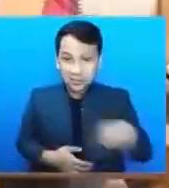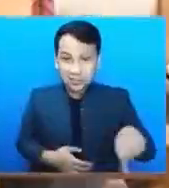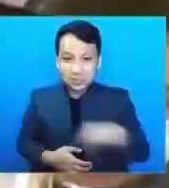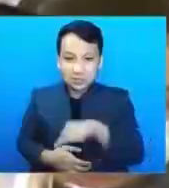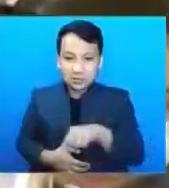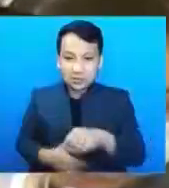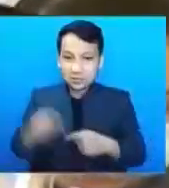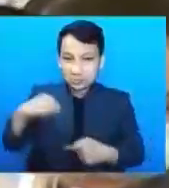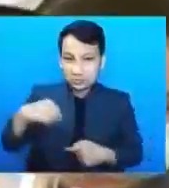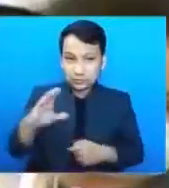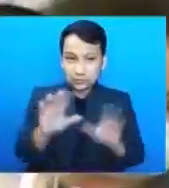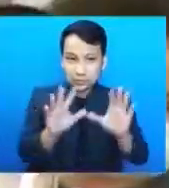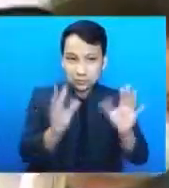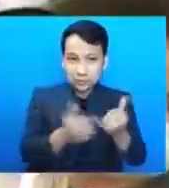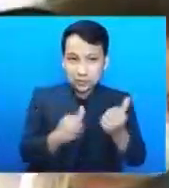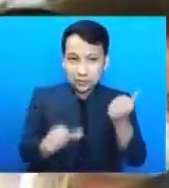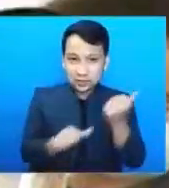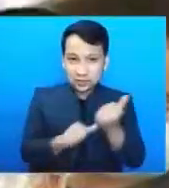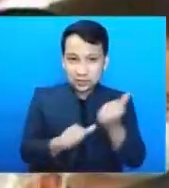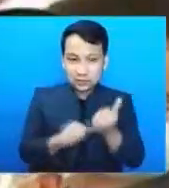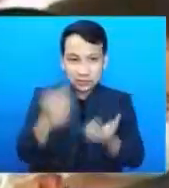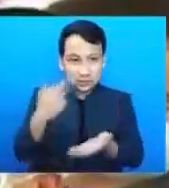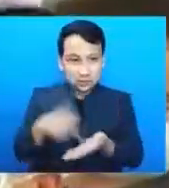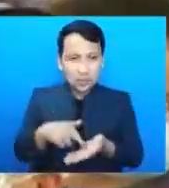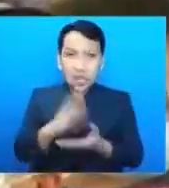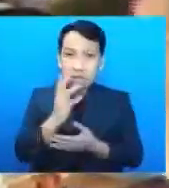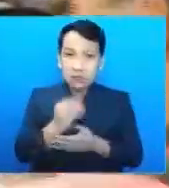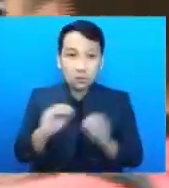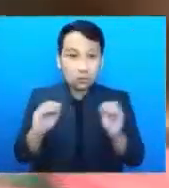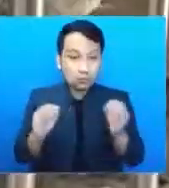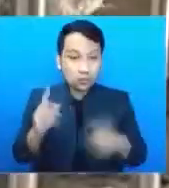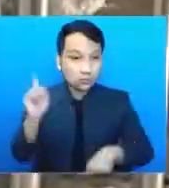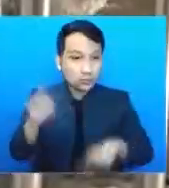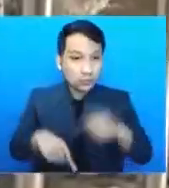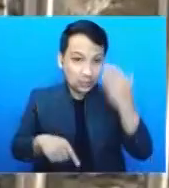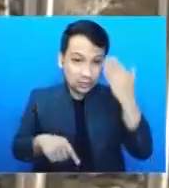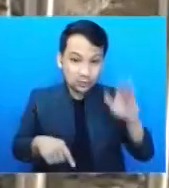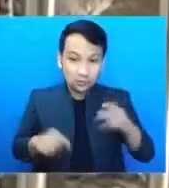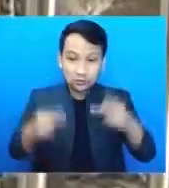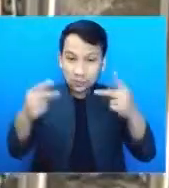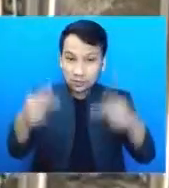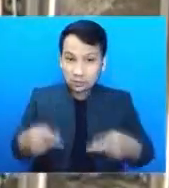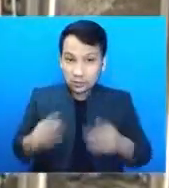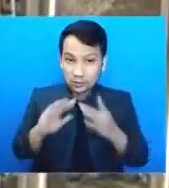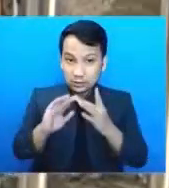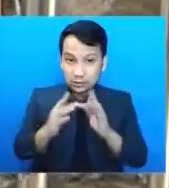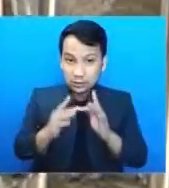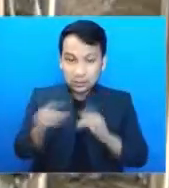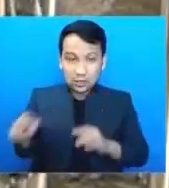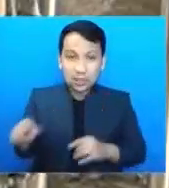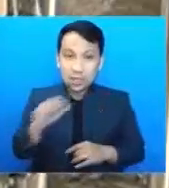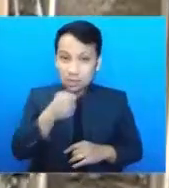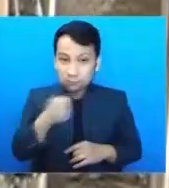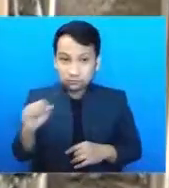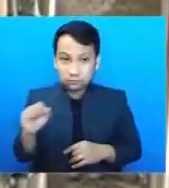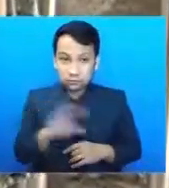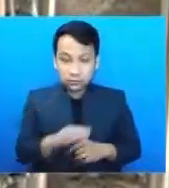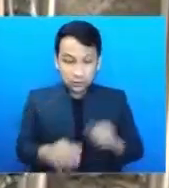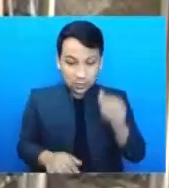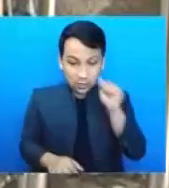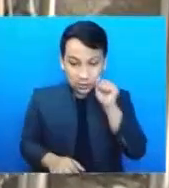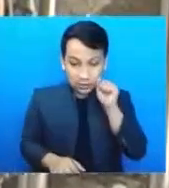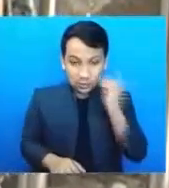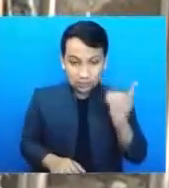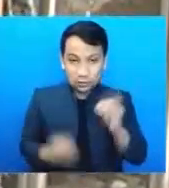barangay assisted registration para sa mga wala o di marunong mag-internet. Kaya ang senior citizen na si Alicia Datuin, nabigyan agad